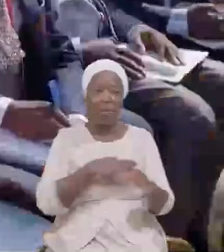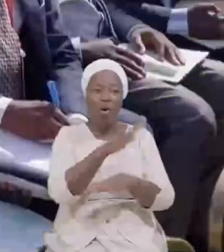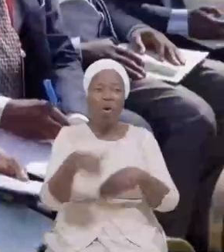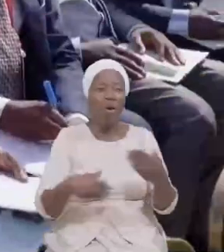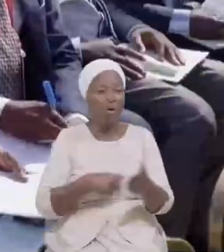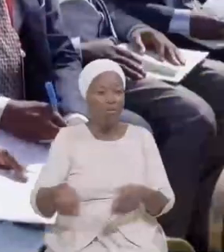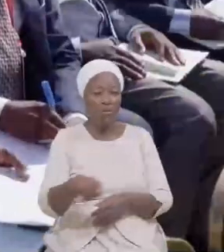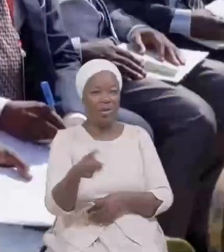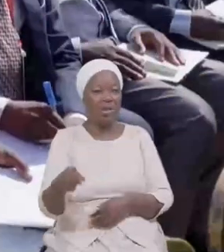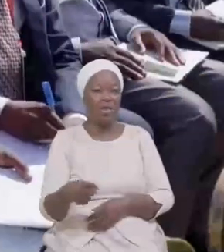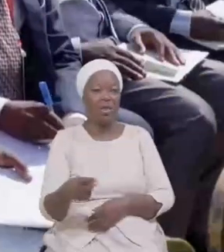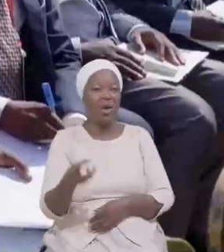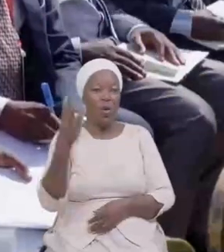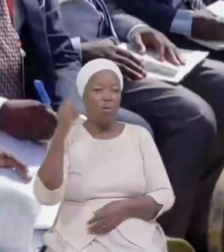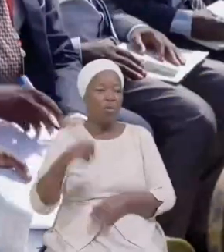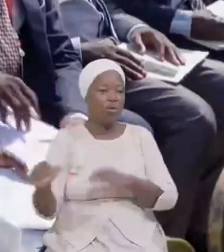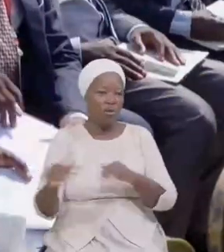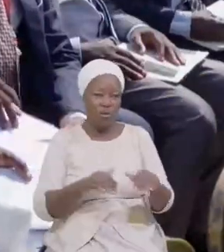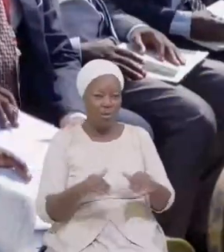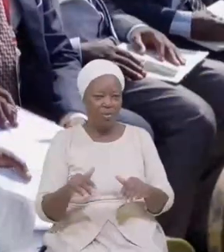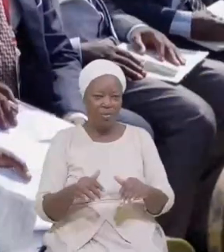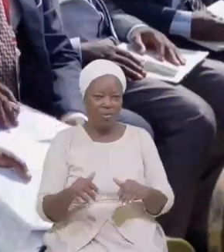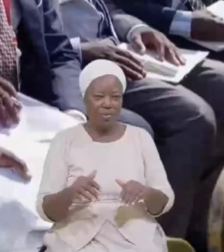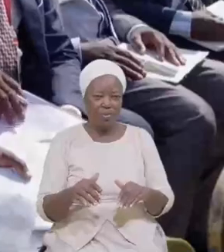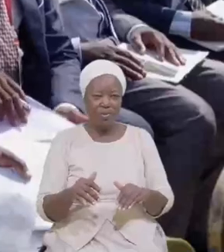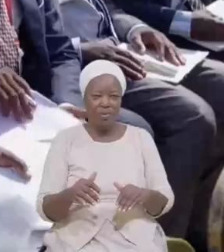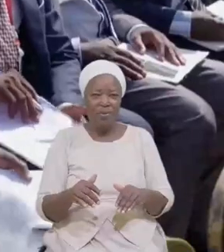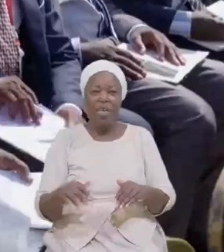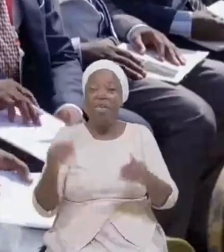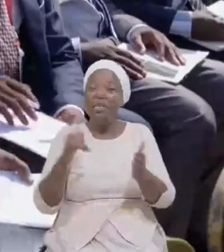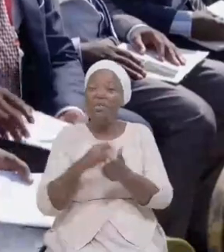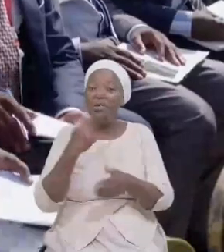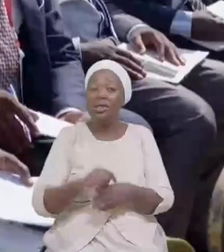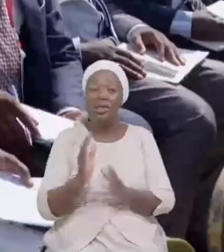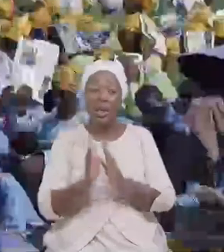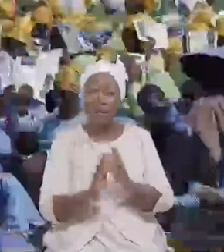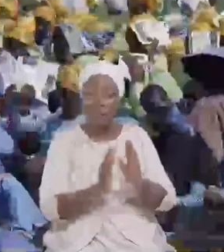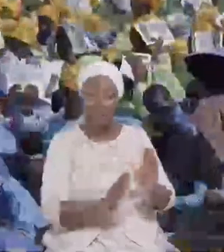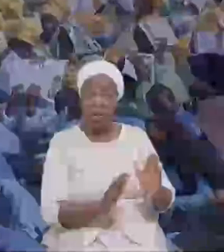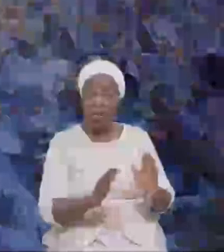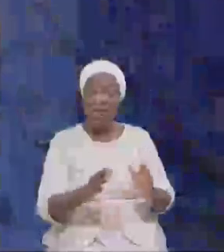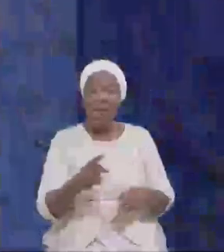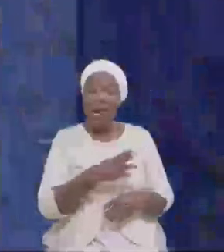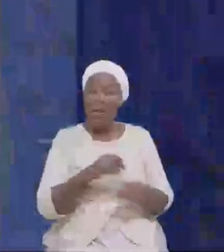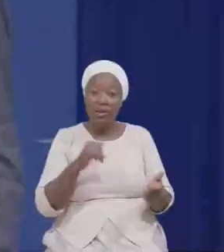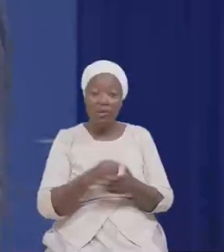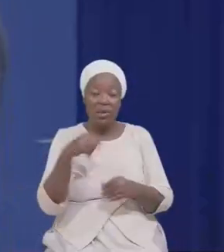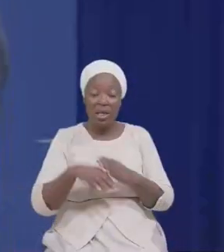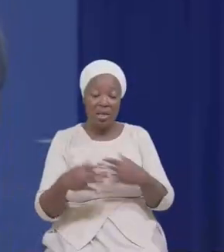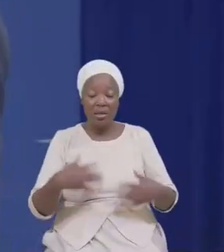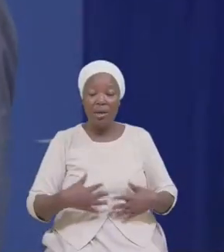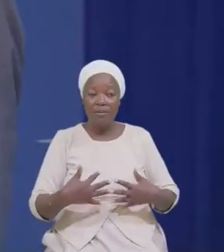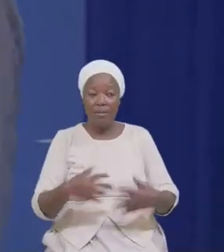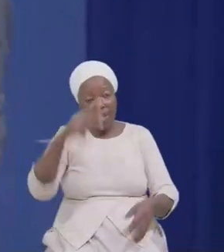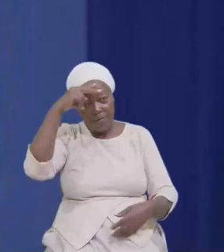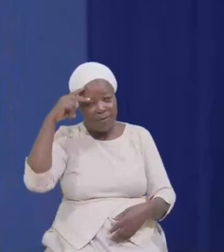arriva afin la conception par une vierge. Tout cela arriva,